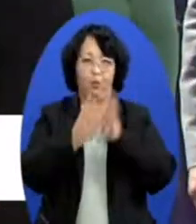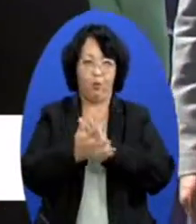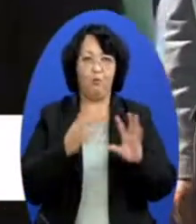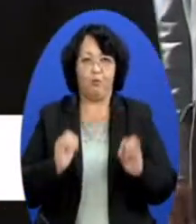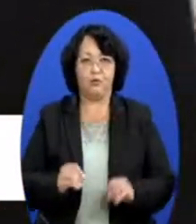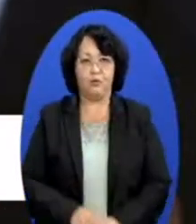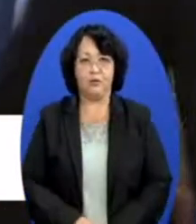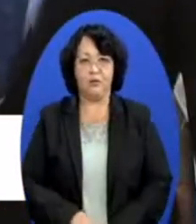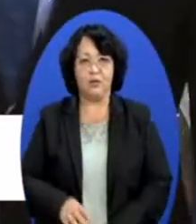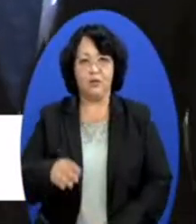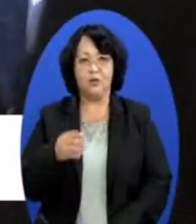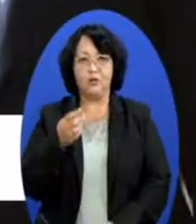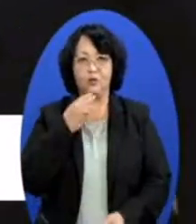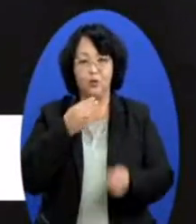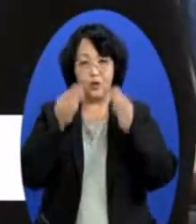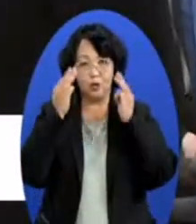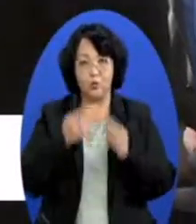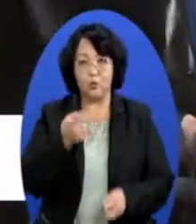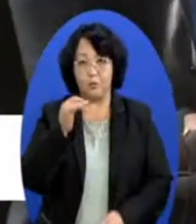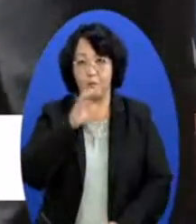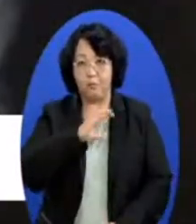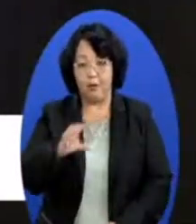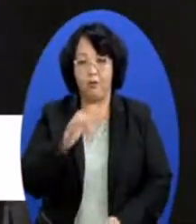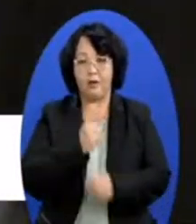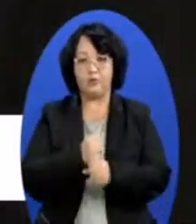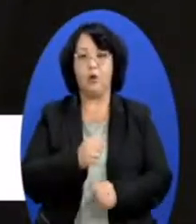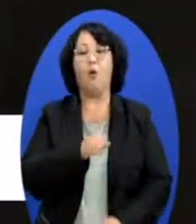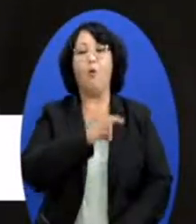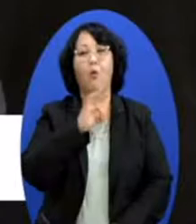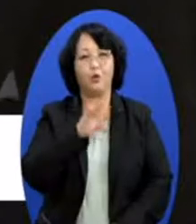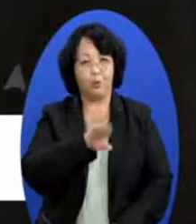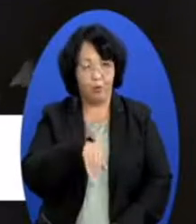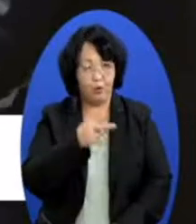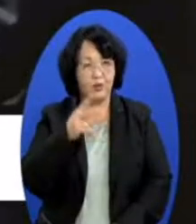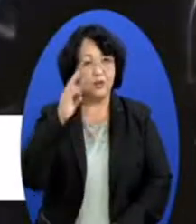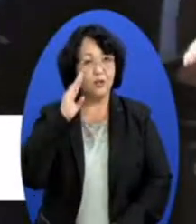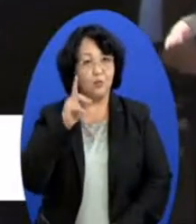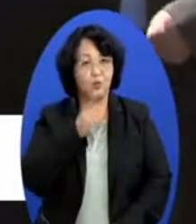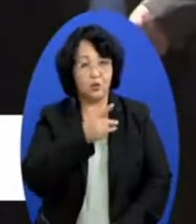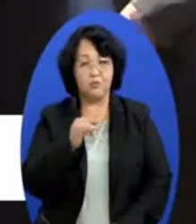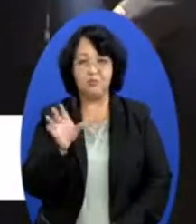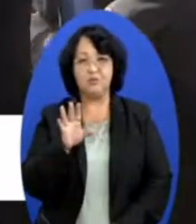Төсөл төчөө. Шүгэж шүгэж. За, хоёр дүндээ одоо баяр хүргэе. Аз жаргал өгсөн.